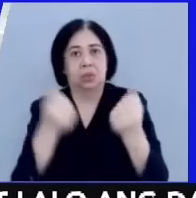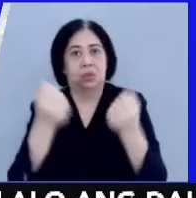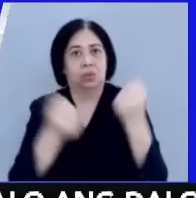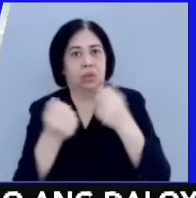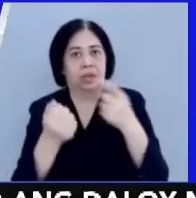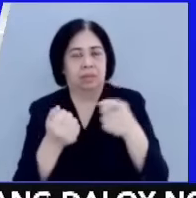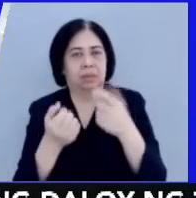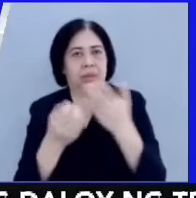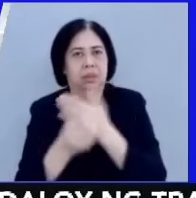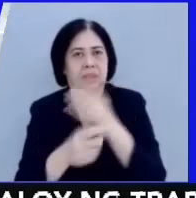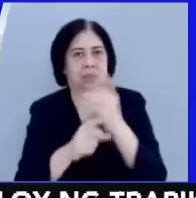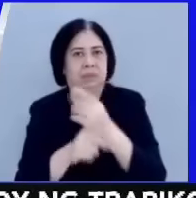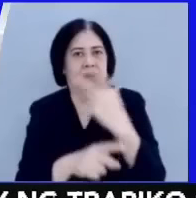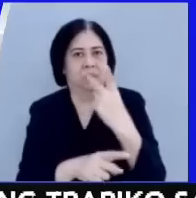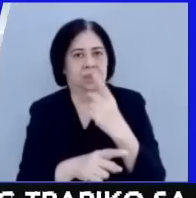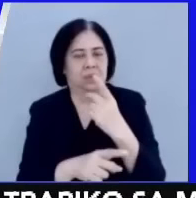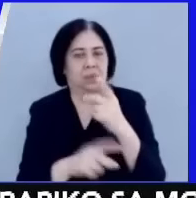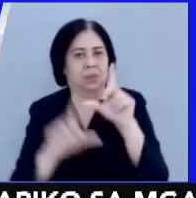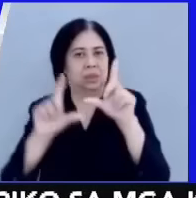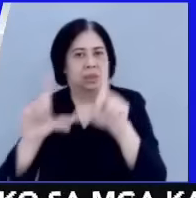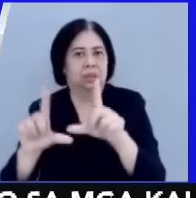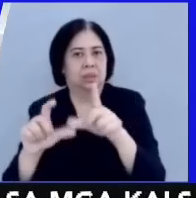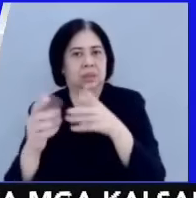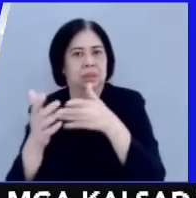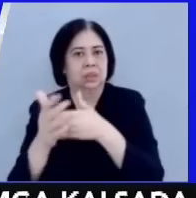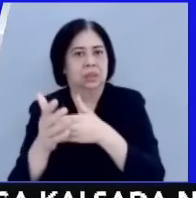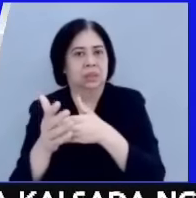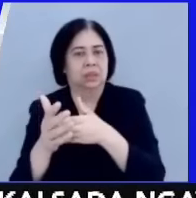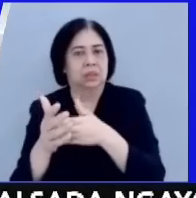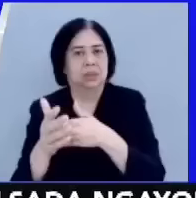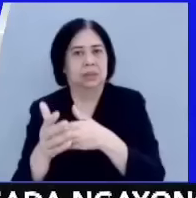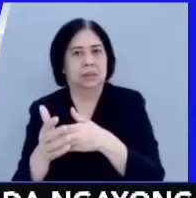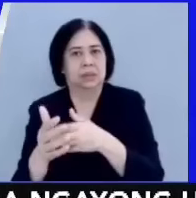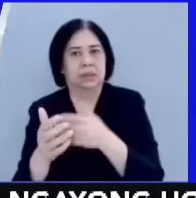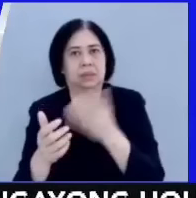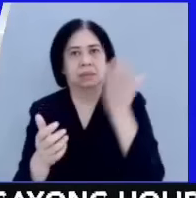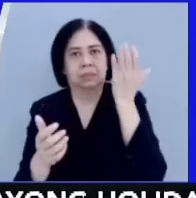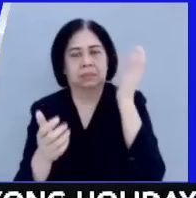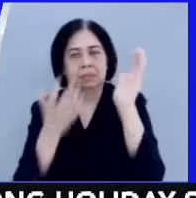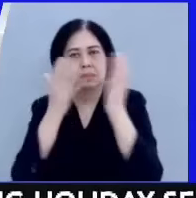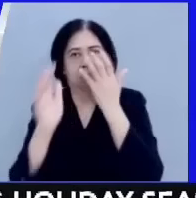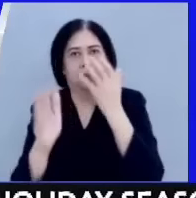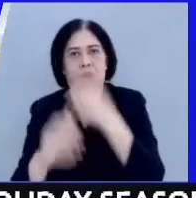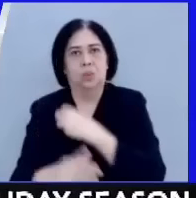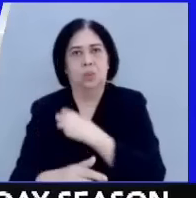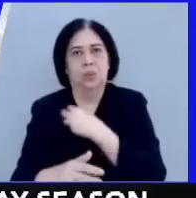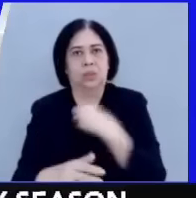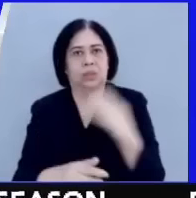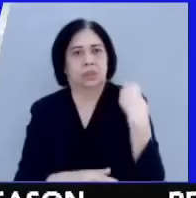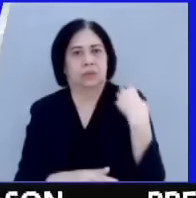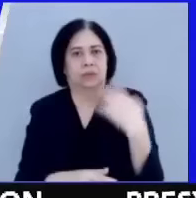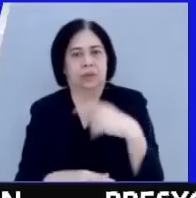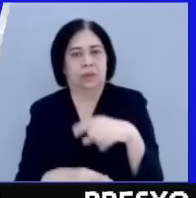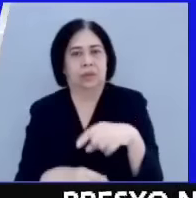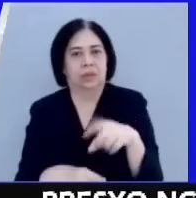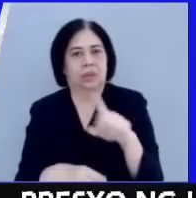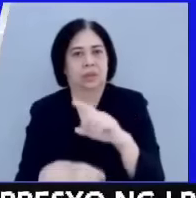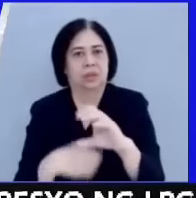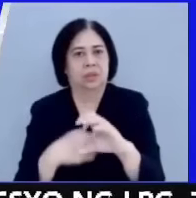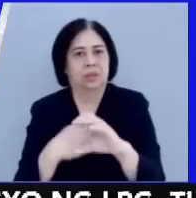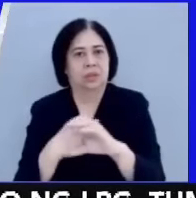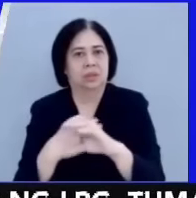31 charges will be filed for impersonating a police officer yung contractual ano niyo Ah ayun